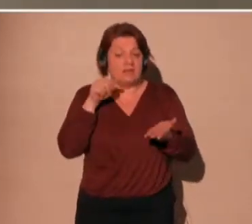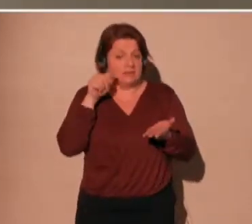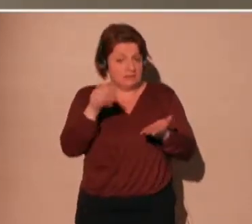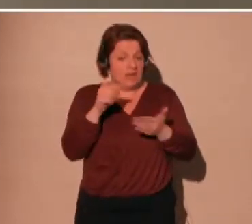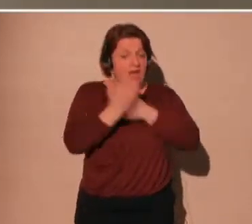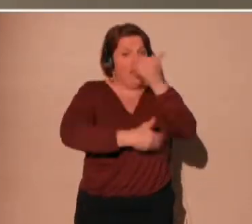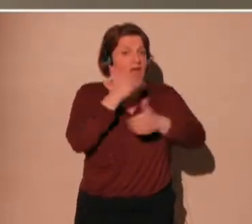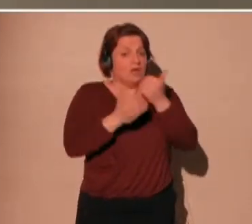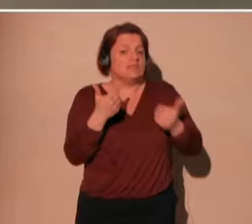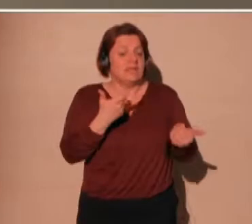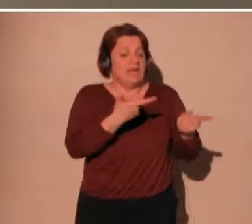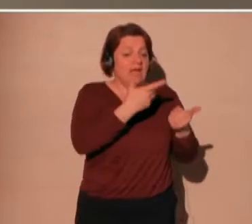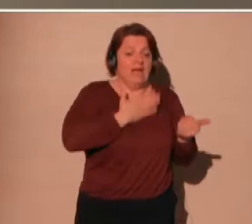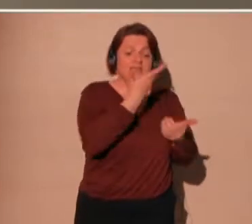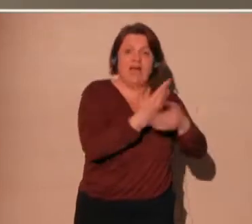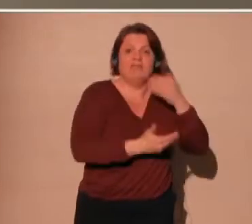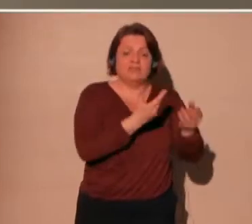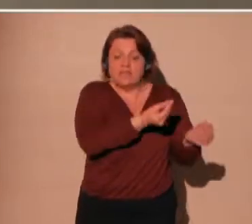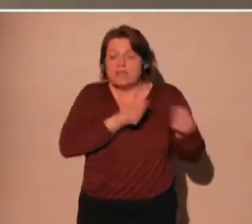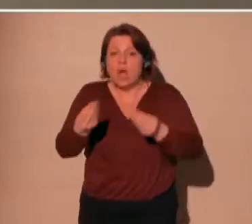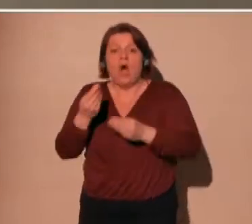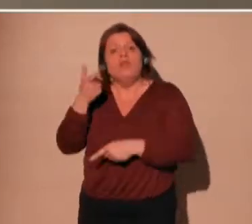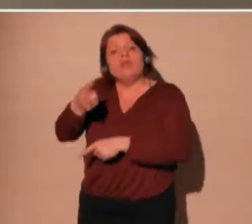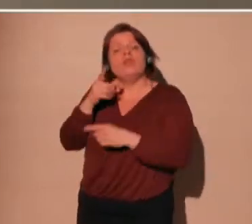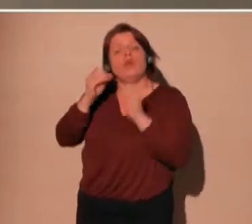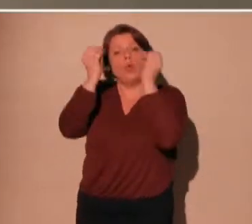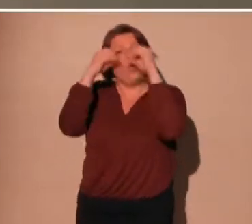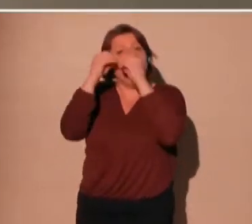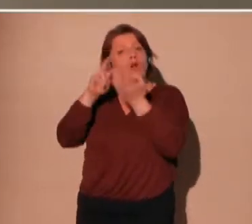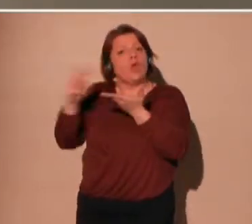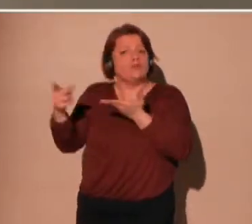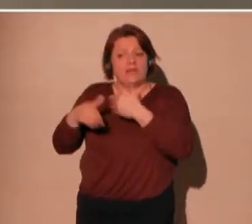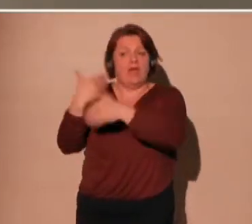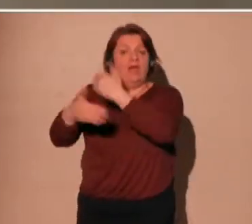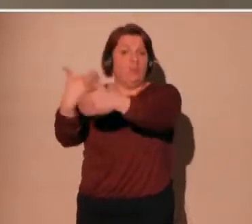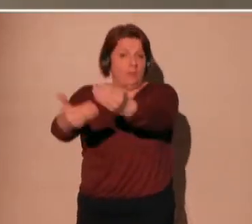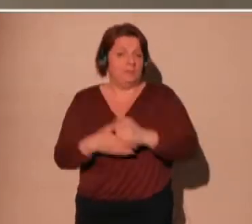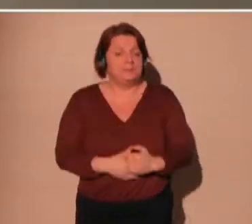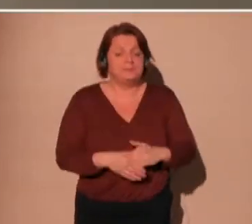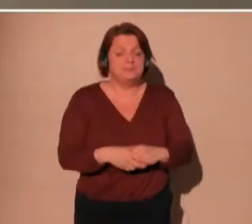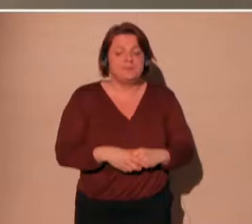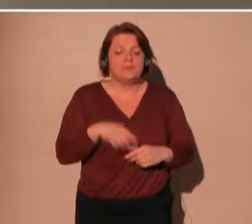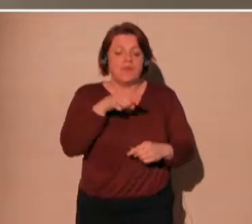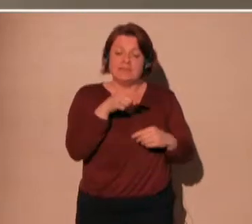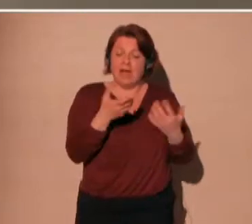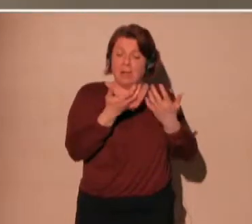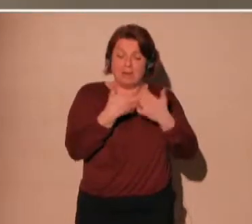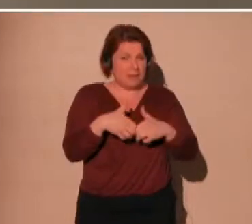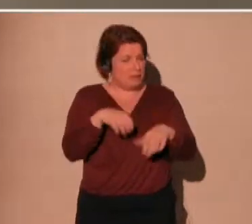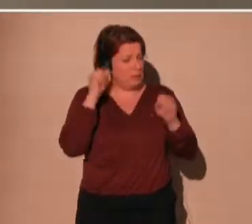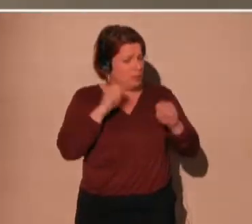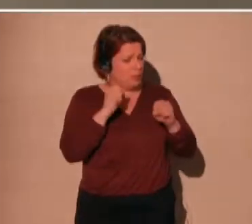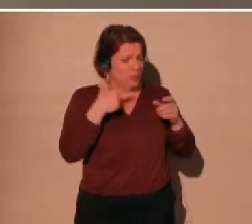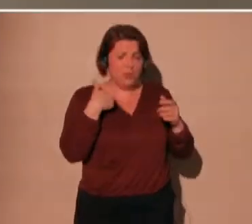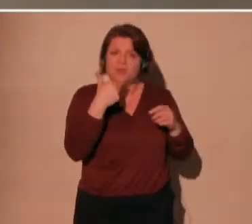utilisant Google Translate, par exemple. Les mécanismes d'attention permettent d'utiliser les réseaux pour tout type de structure